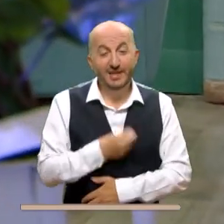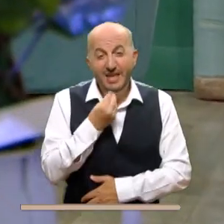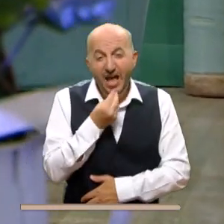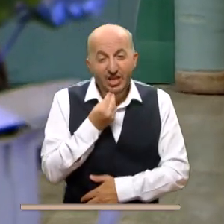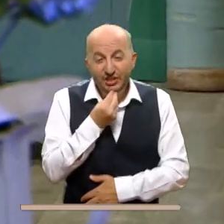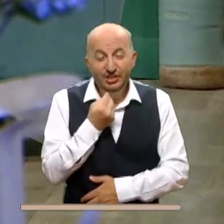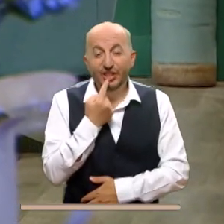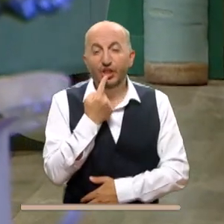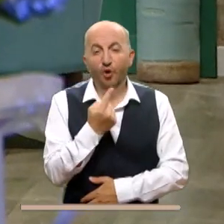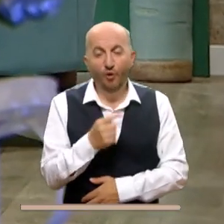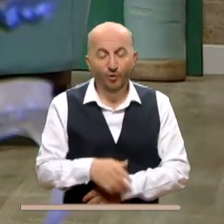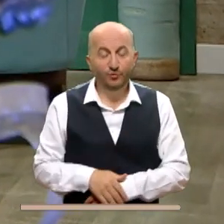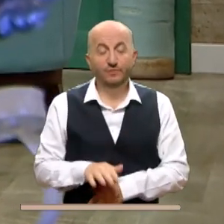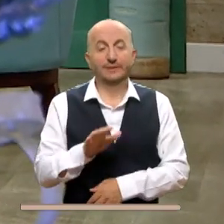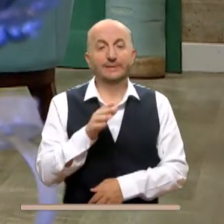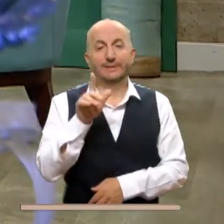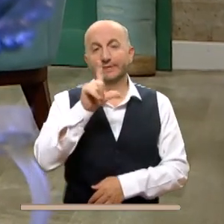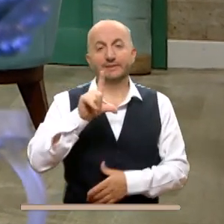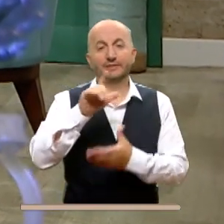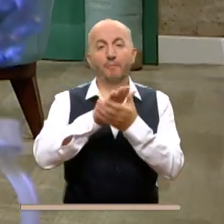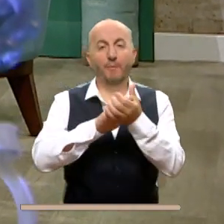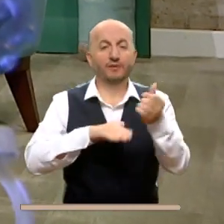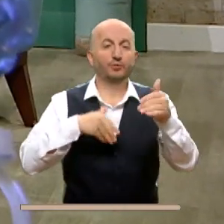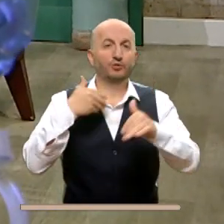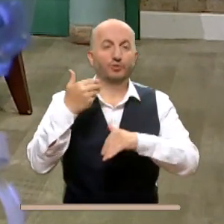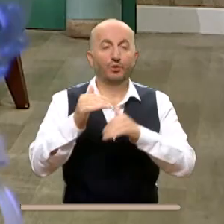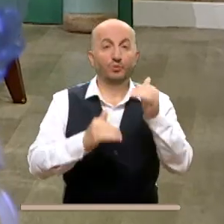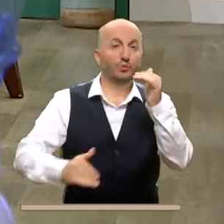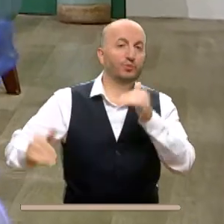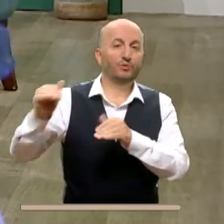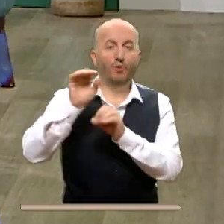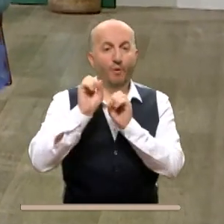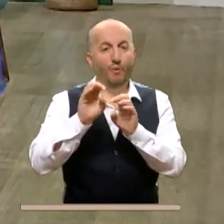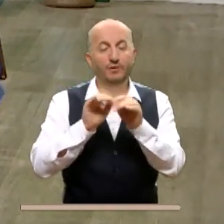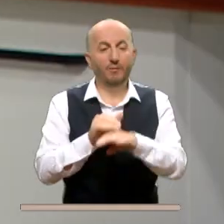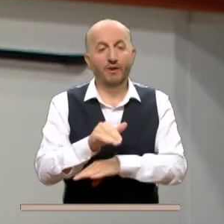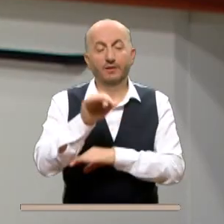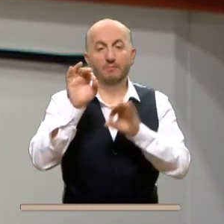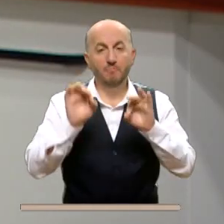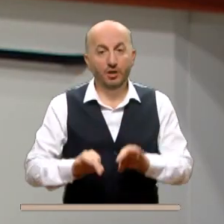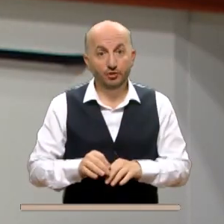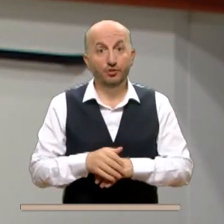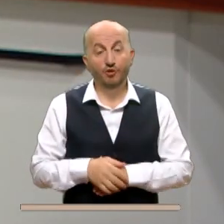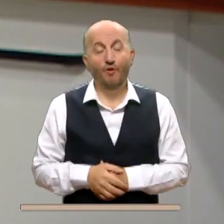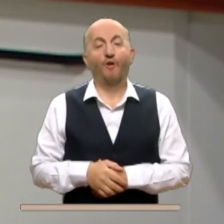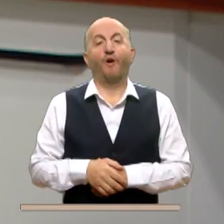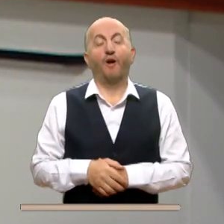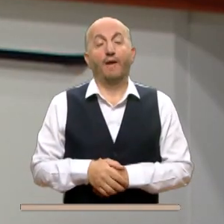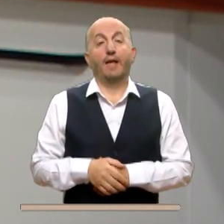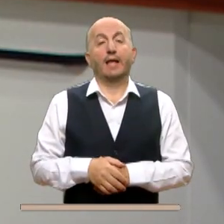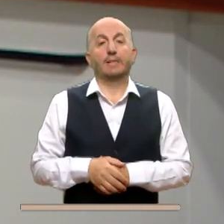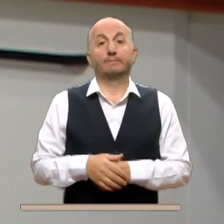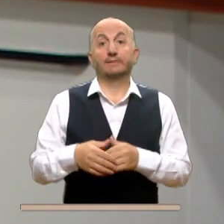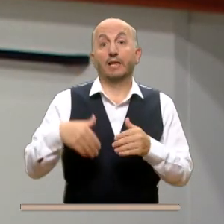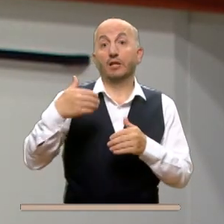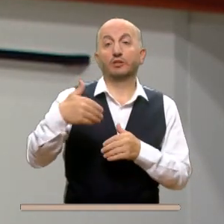gençlik diyoruz ve artık lise mezuniyetinden sonra yüksek öğretim hayatı başlıyor. Evet. Ve bu yüksek öğretim hayatında artık